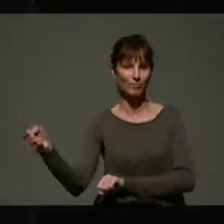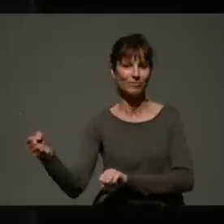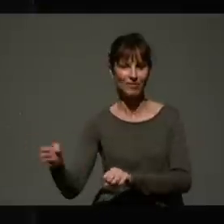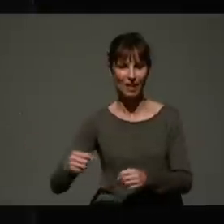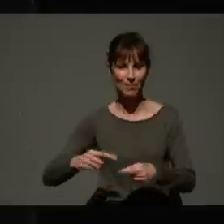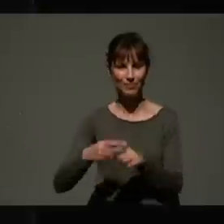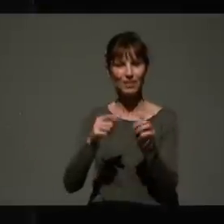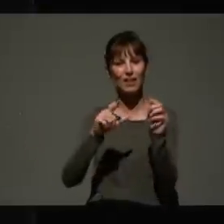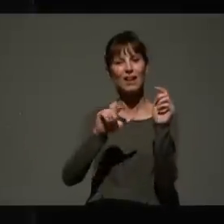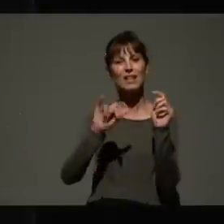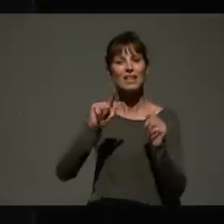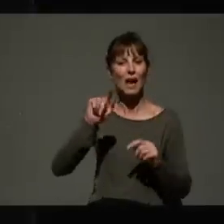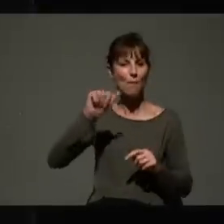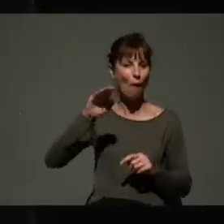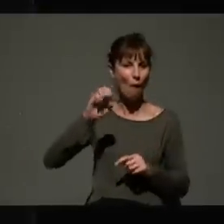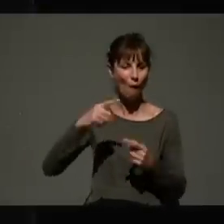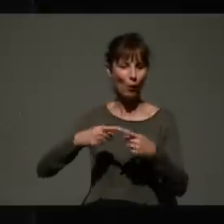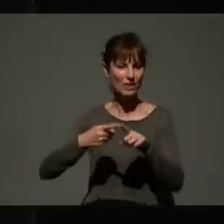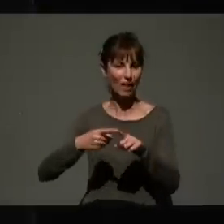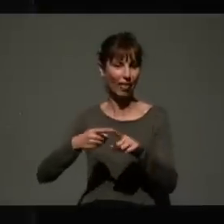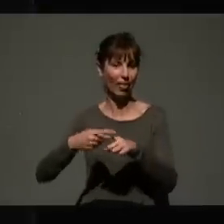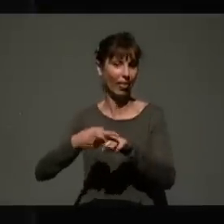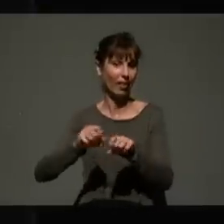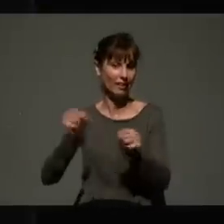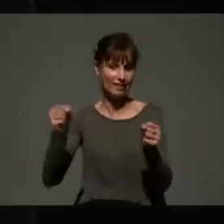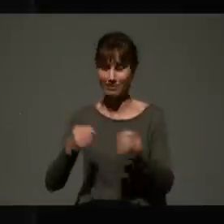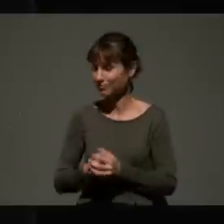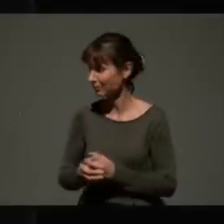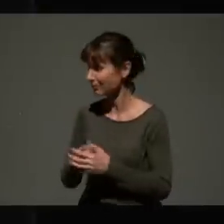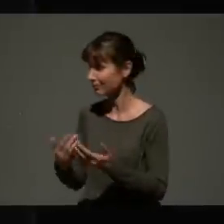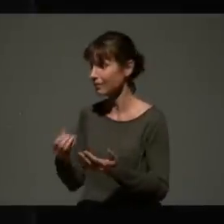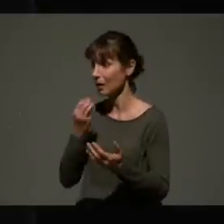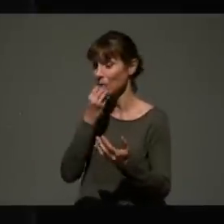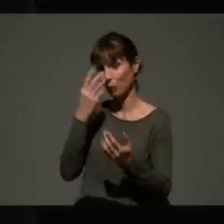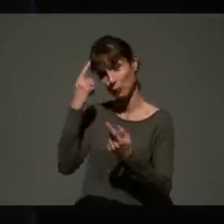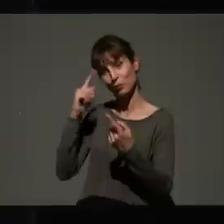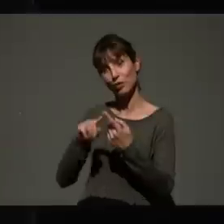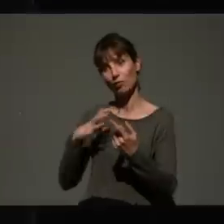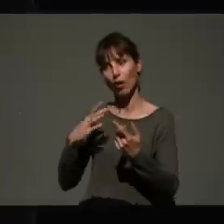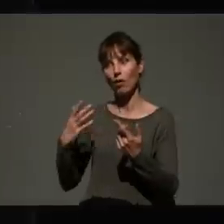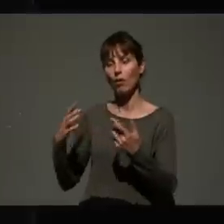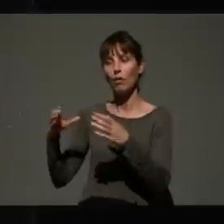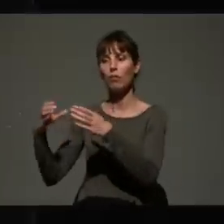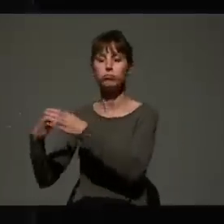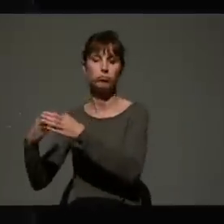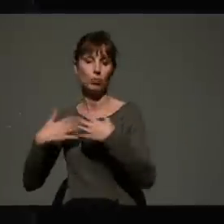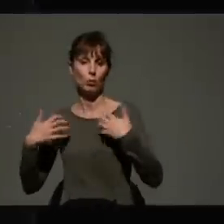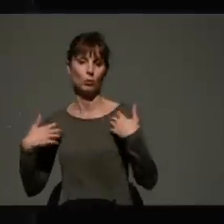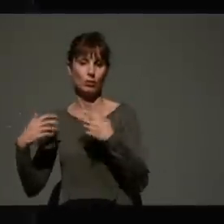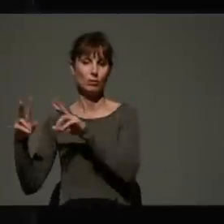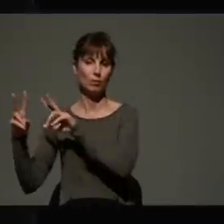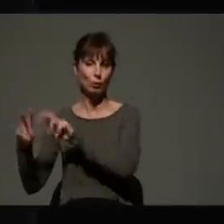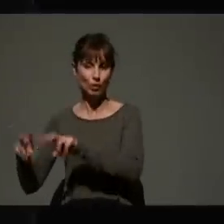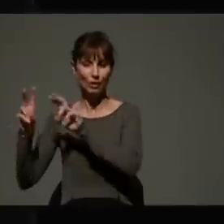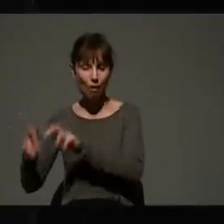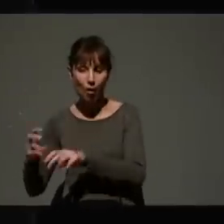ligament croisé dans la neige. Eh bien ça, c'est un vrai sujet, parce qu'on sait très bien maintenant, il y a eu des travaux de recherche très bien conduits, que s'il y a un bon